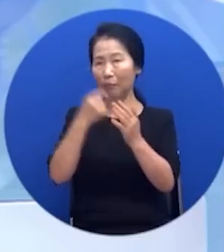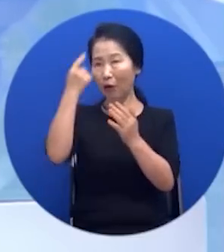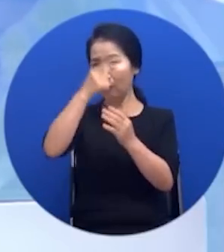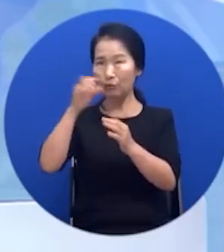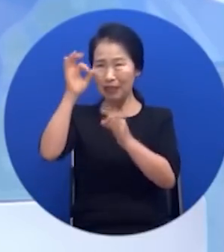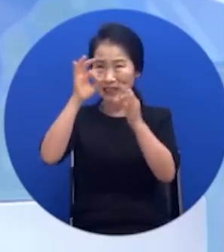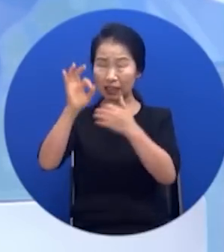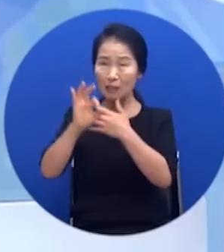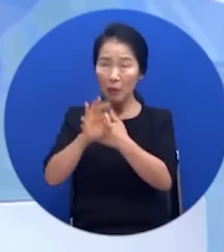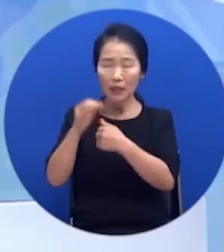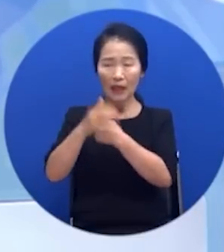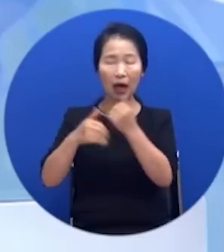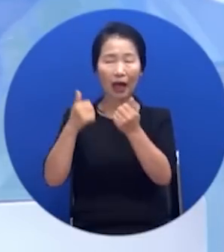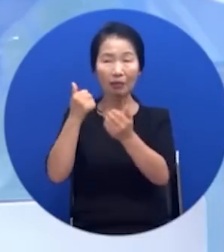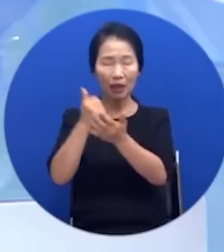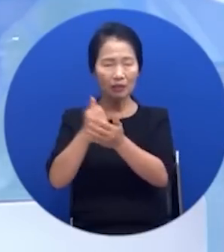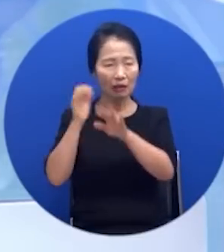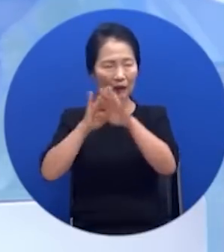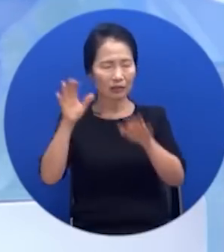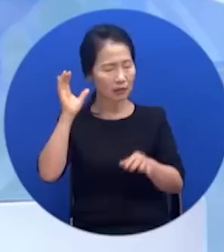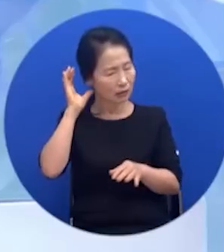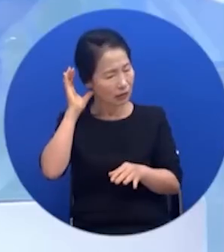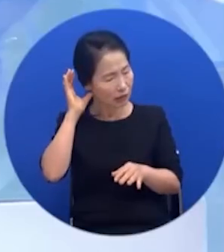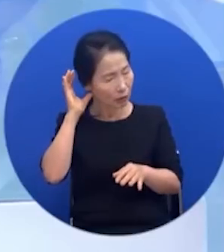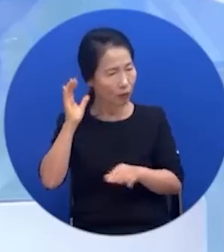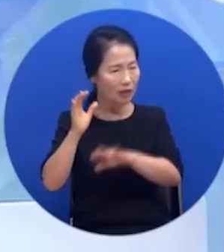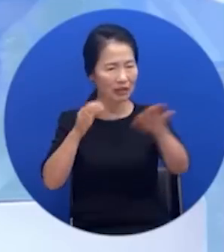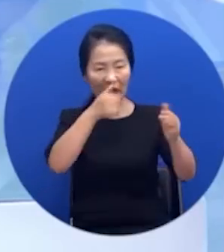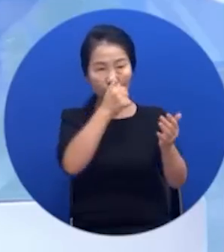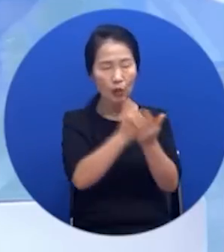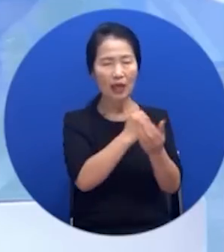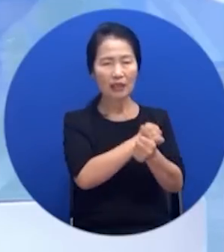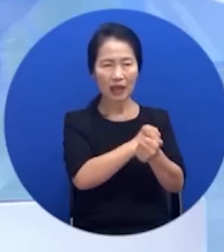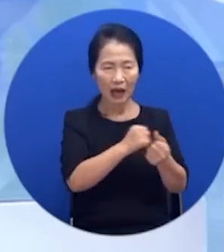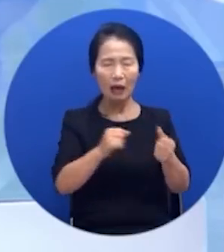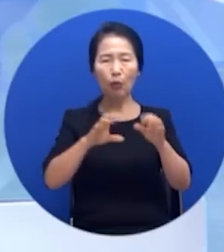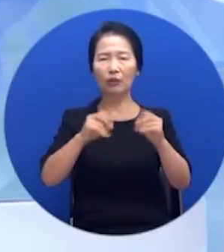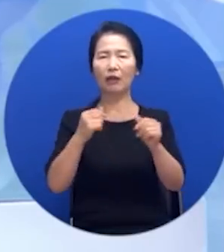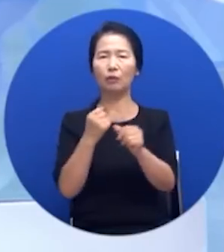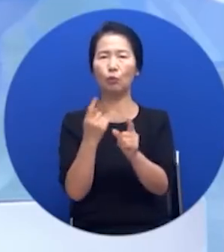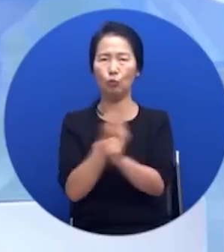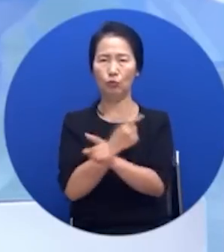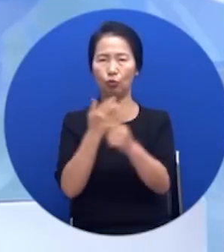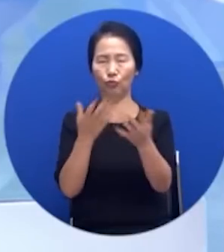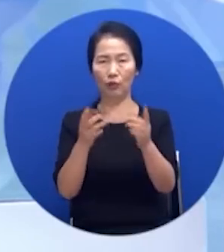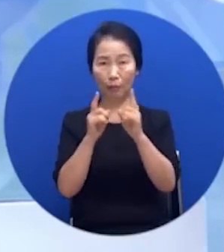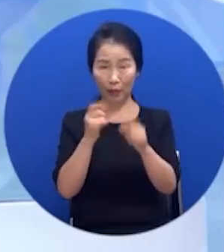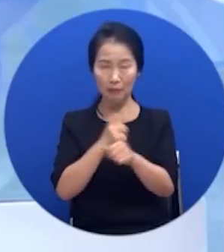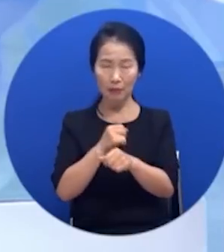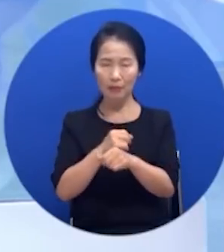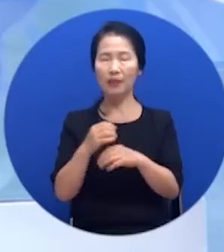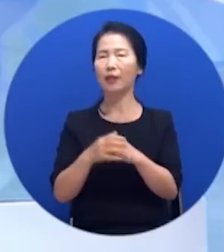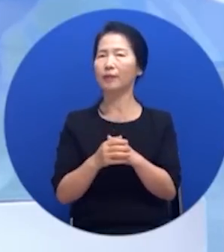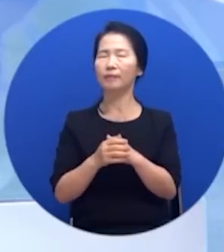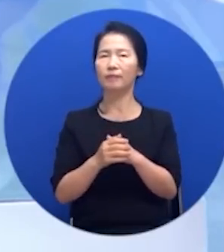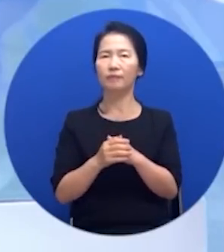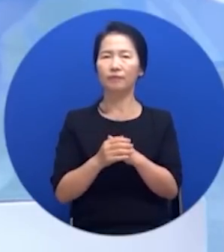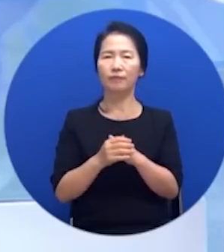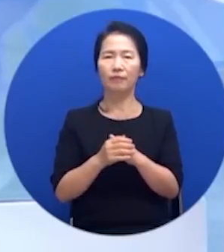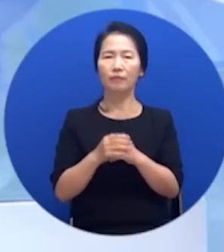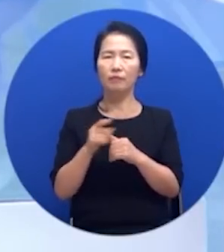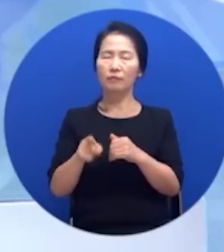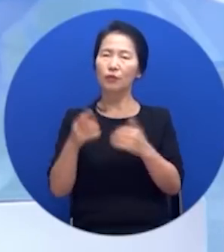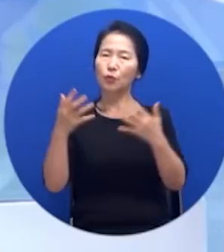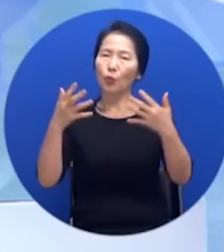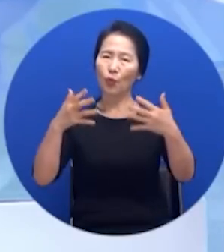내가 하늘에서 듣고 그들의 죄를 사하고 그들의 땅을 고칠지라. 여기 한 가지